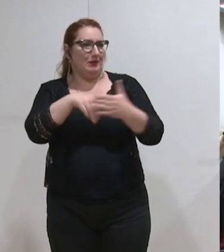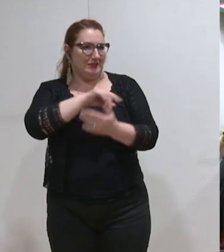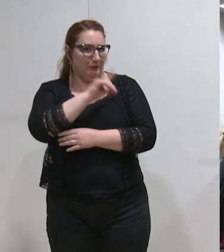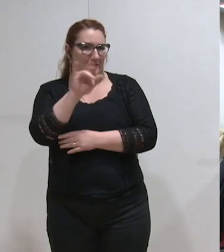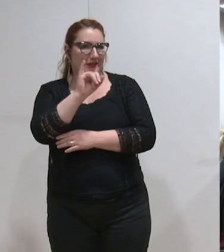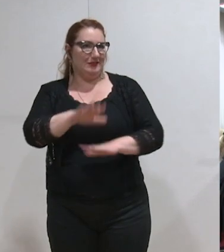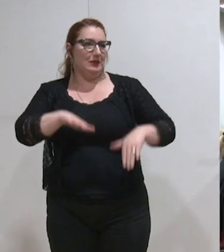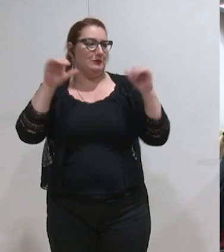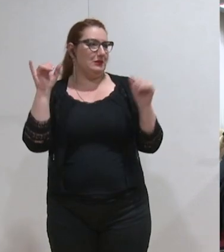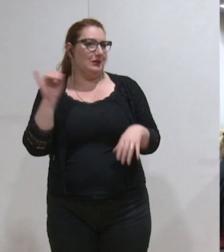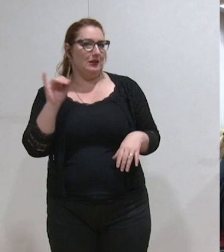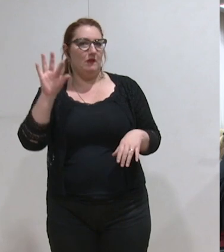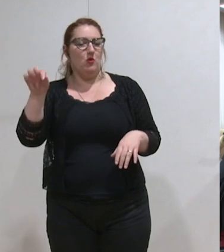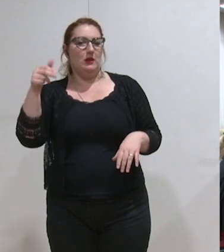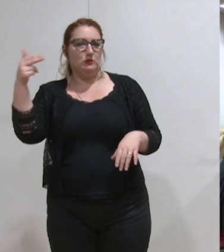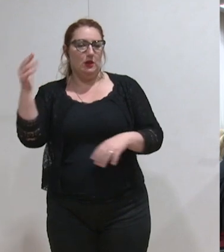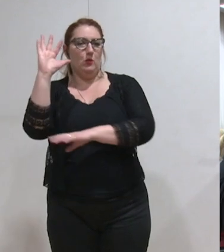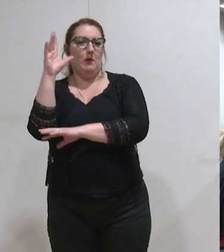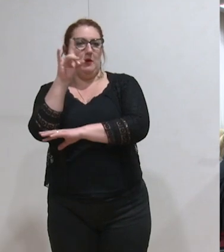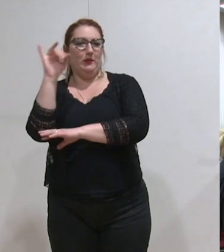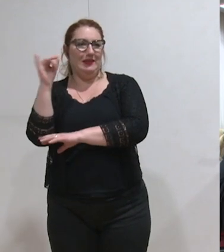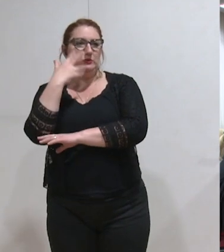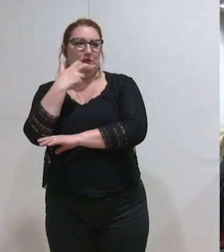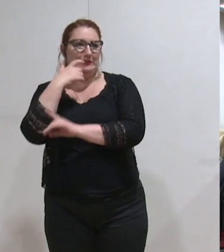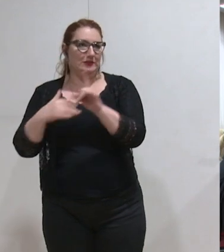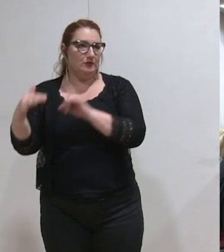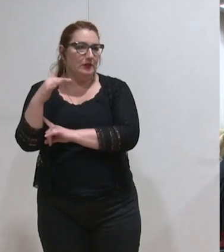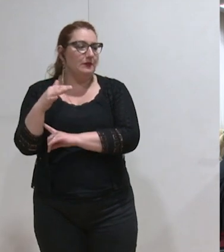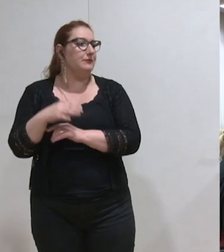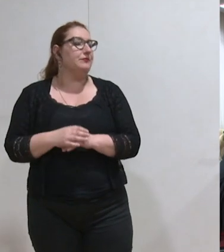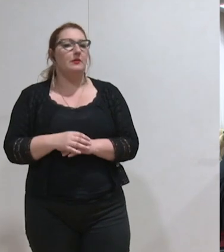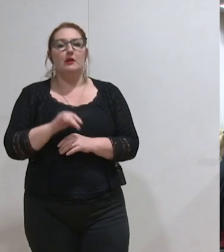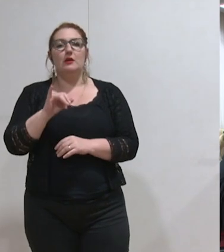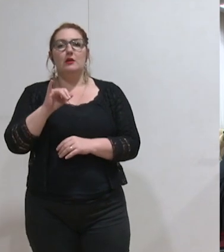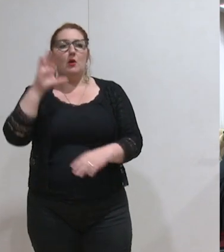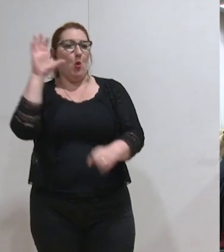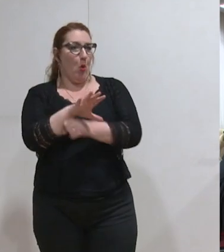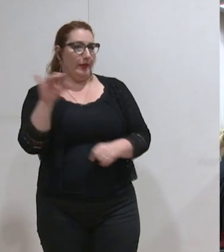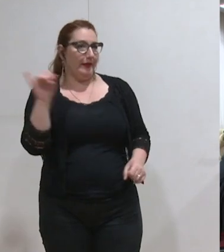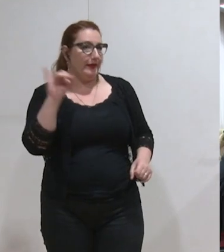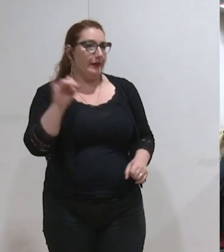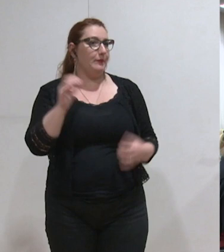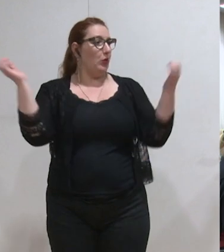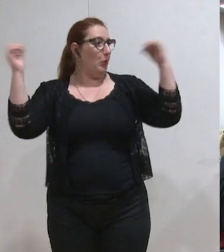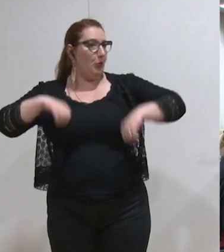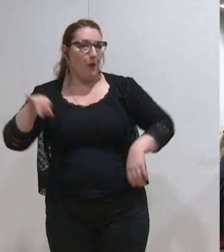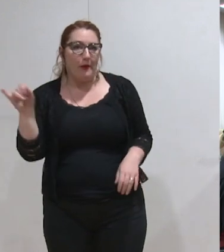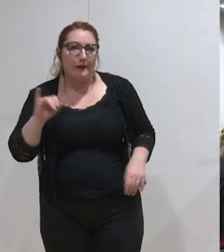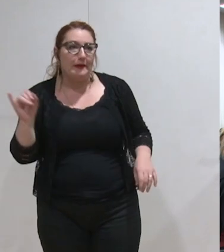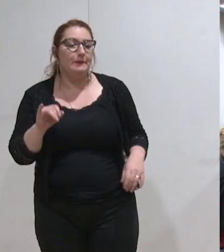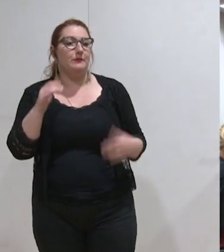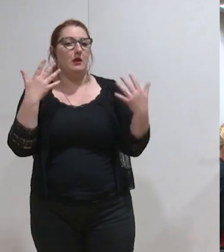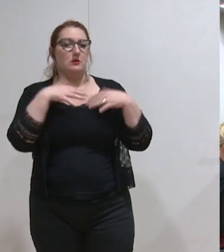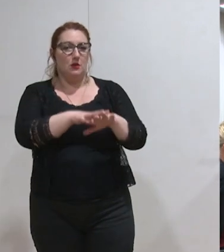s'abstient Front national umpudi société civile qui vote contre qui vote pour